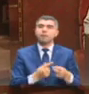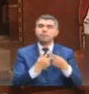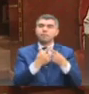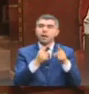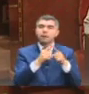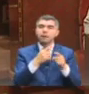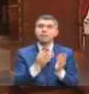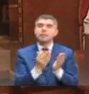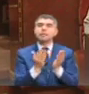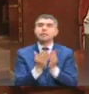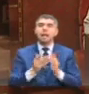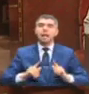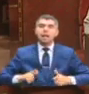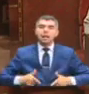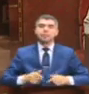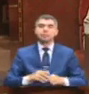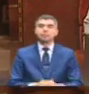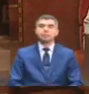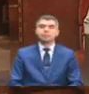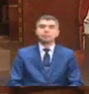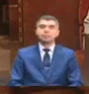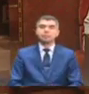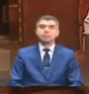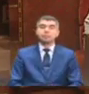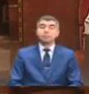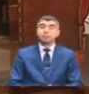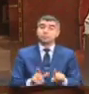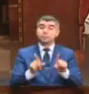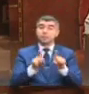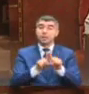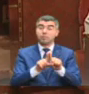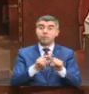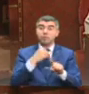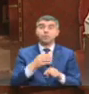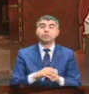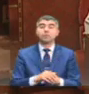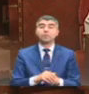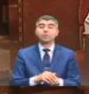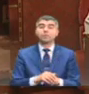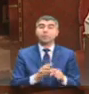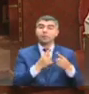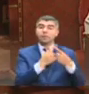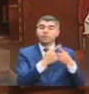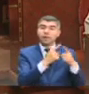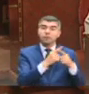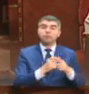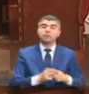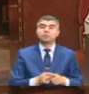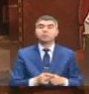للتعليم الخصوصي. التأطير التربوي والمراقبة التربوية تركز